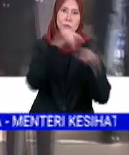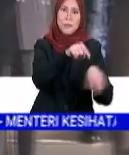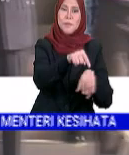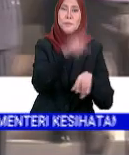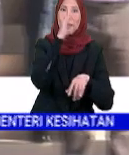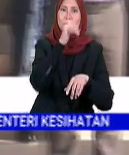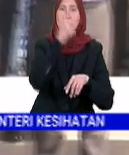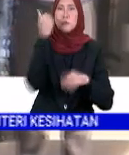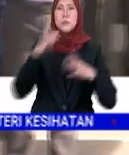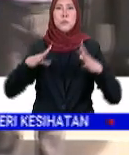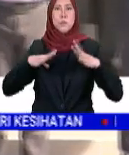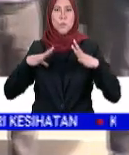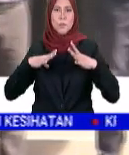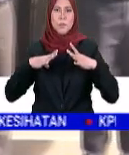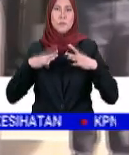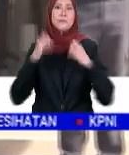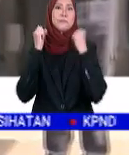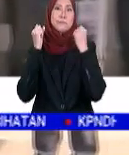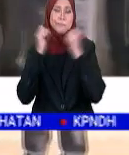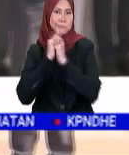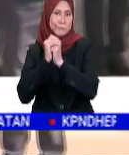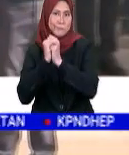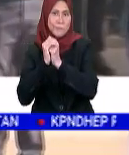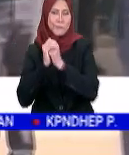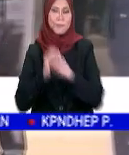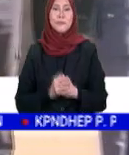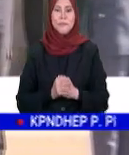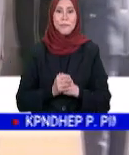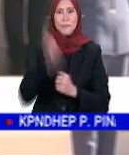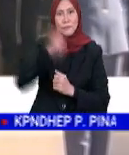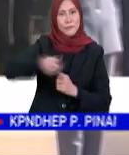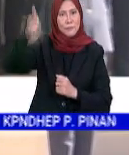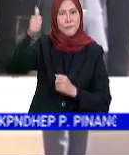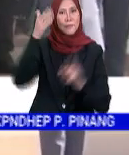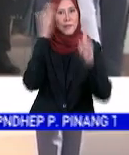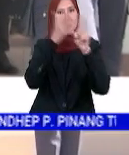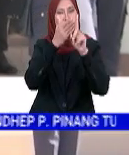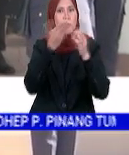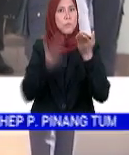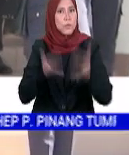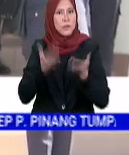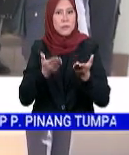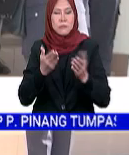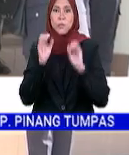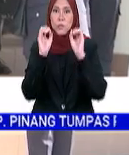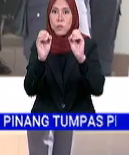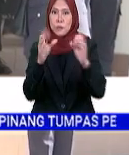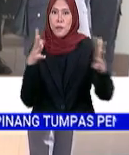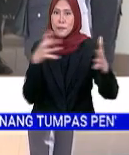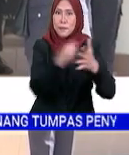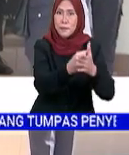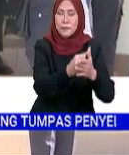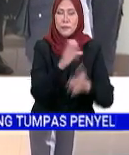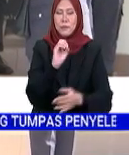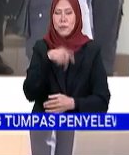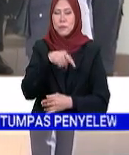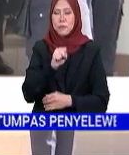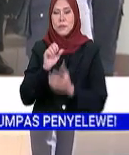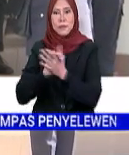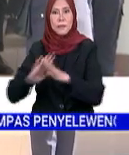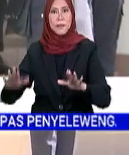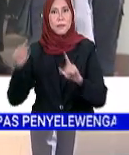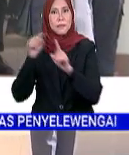sempurna cuti perayaan ini ketulis meledak Abdul Majid Muhammad Ali menyesalkan sifar kemalangan Mount industry of selamat